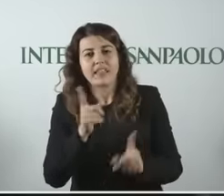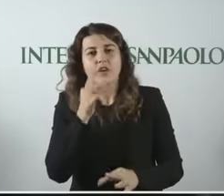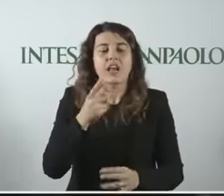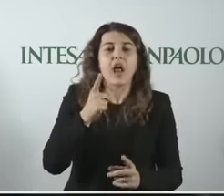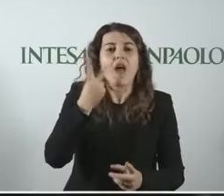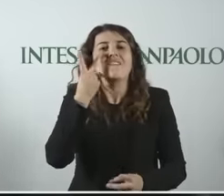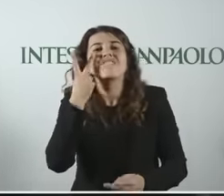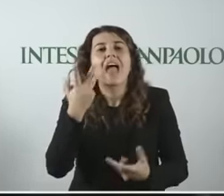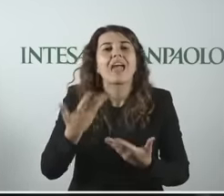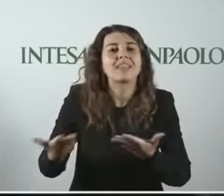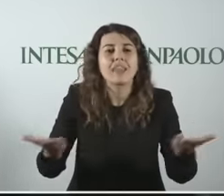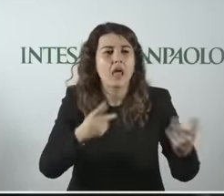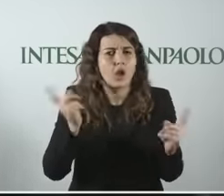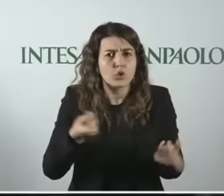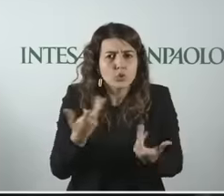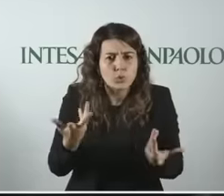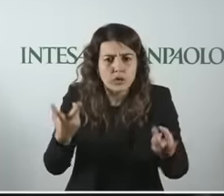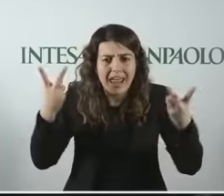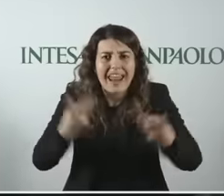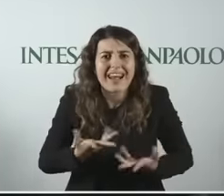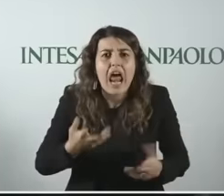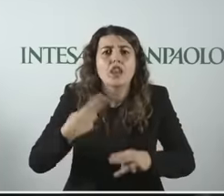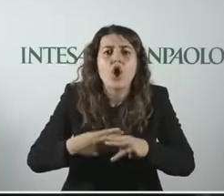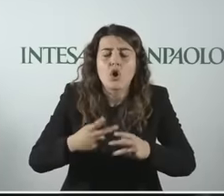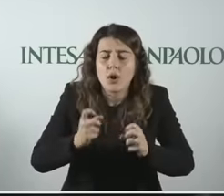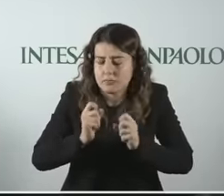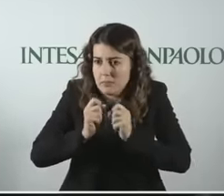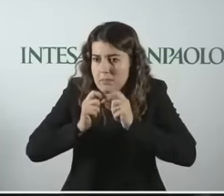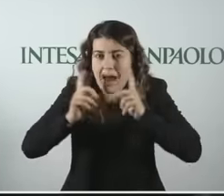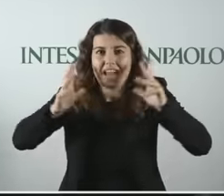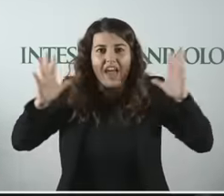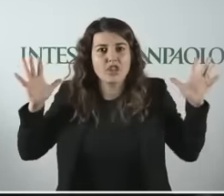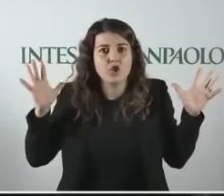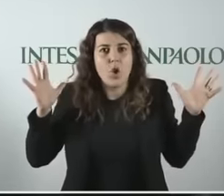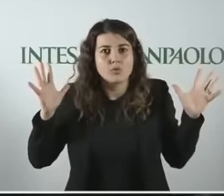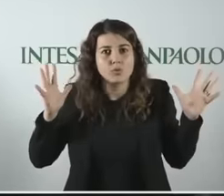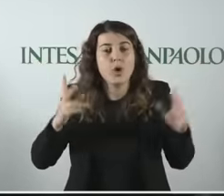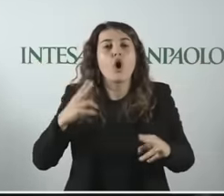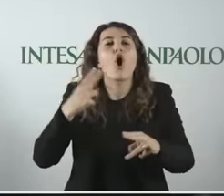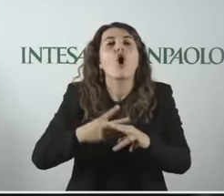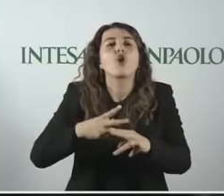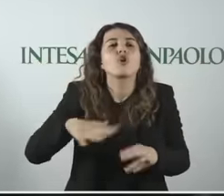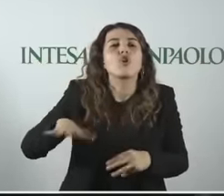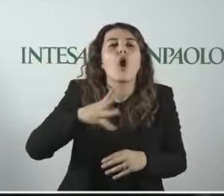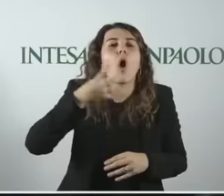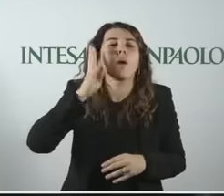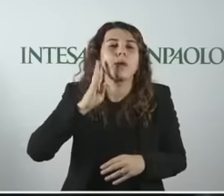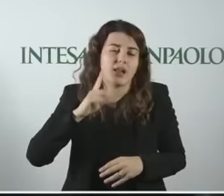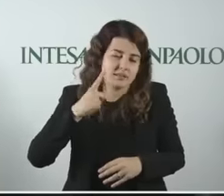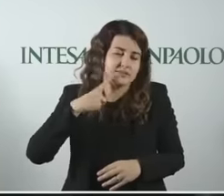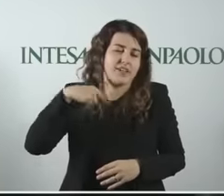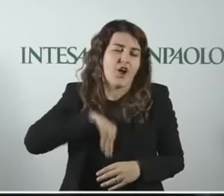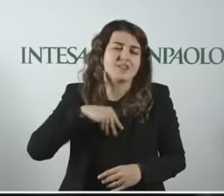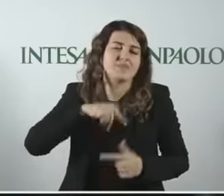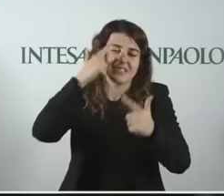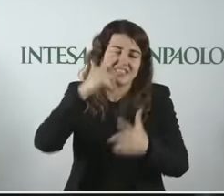c'è da vedere son tutte robe meravigliose e i romani ne sono consapevoli e quindi a Roma